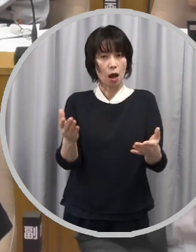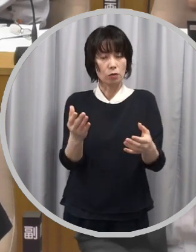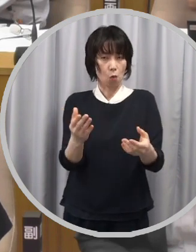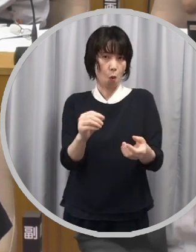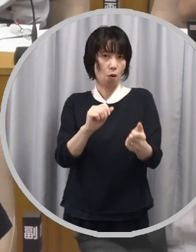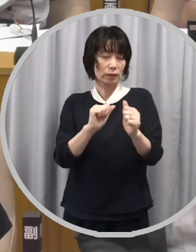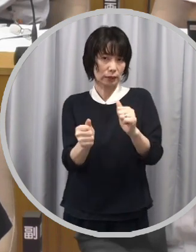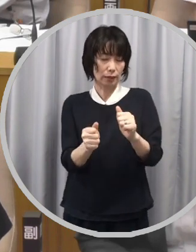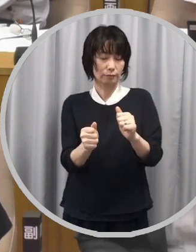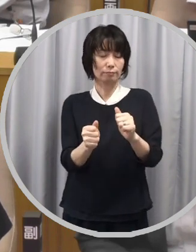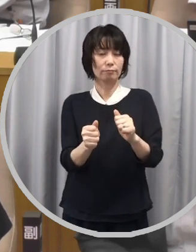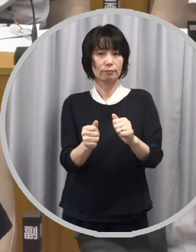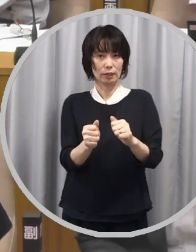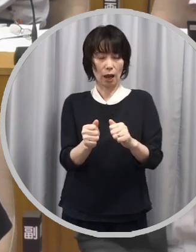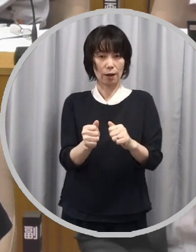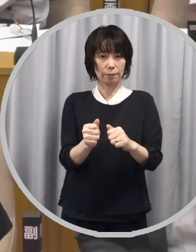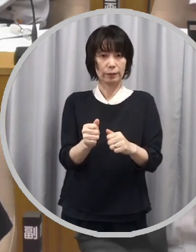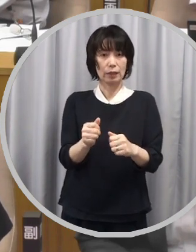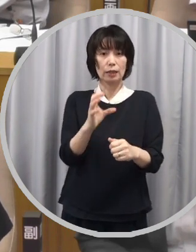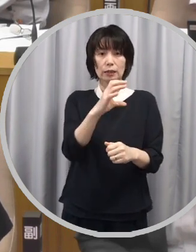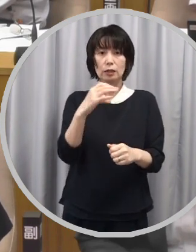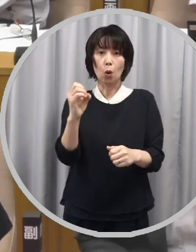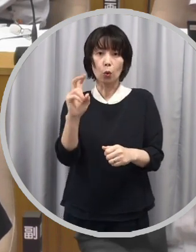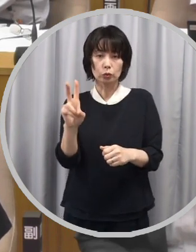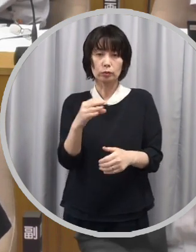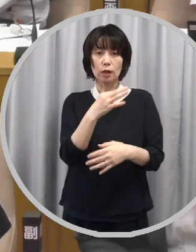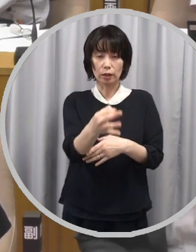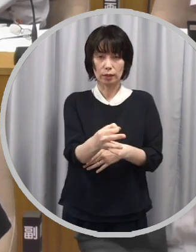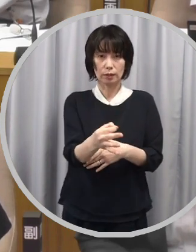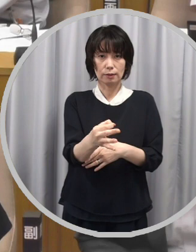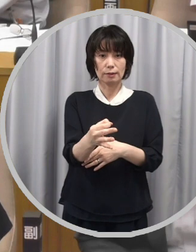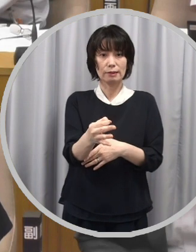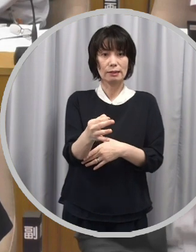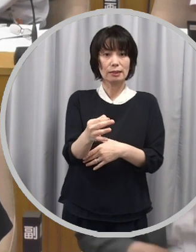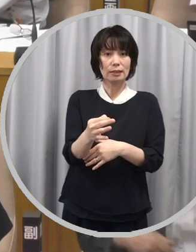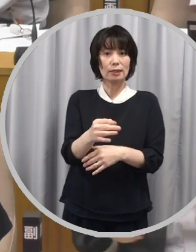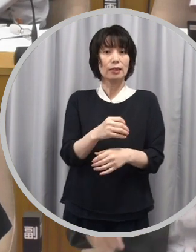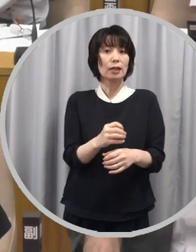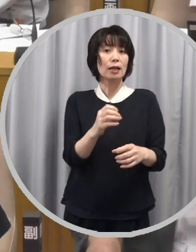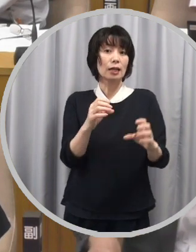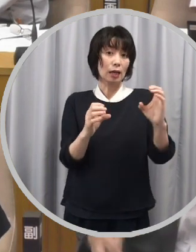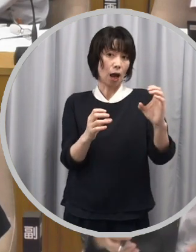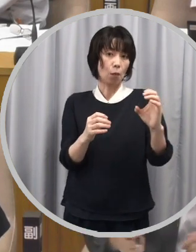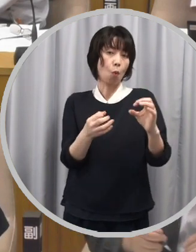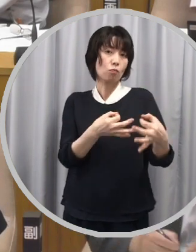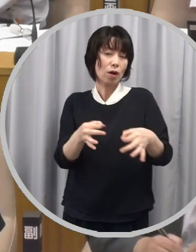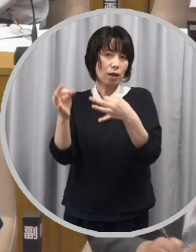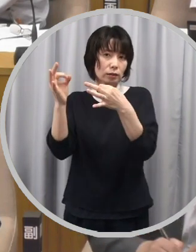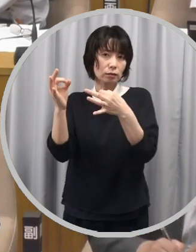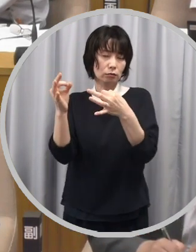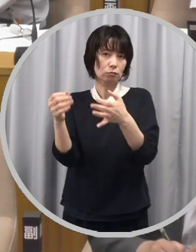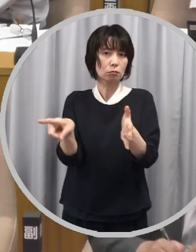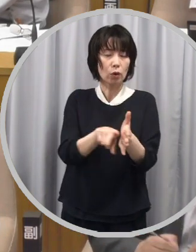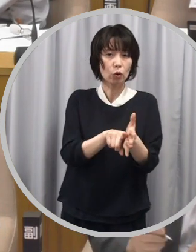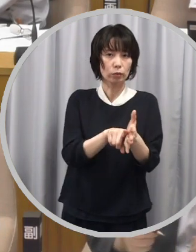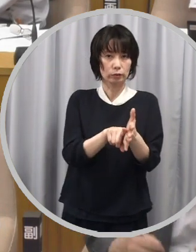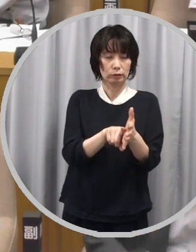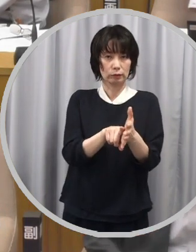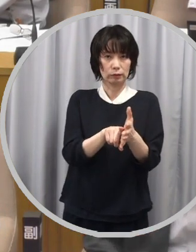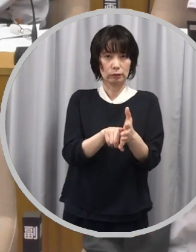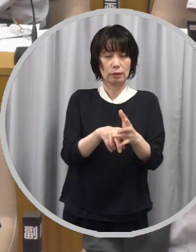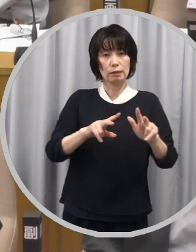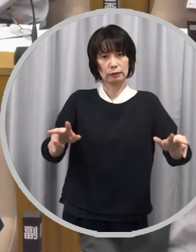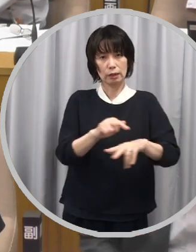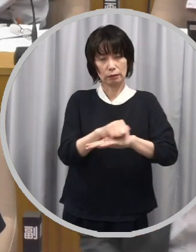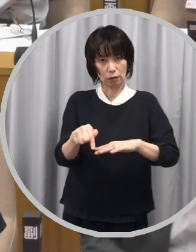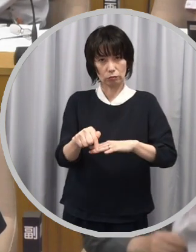や CO2 の排出に課金するカーボンプライシングの実施を盛り込むなど、経済政策は一